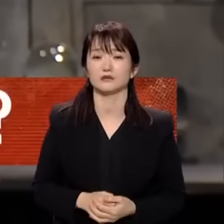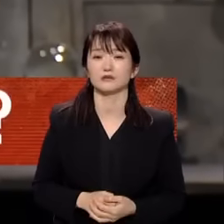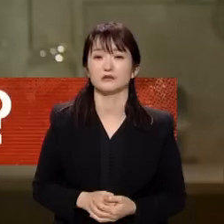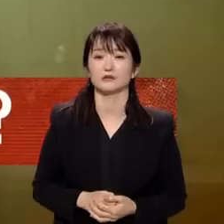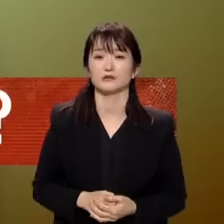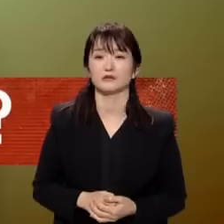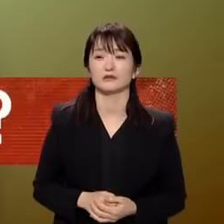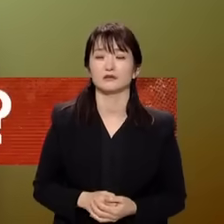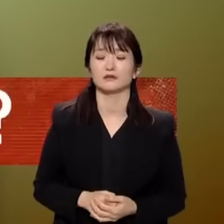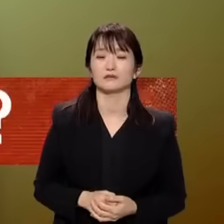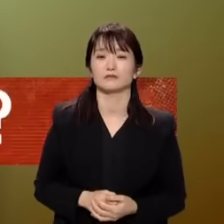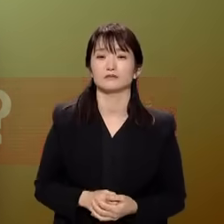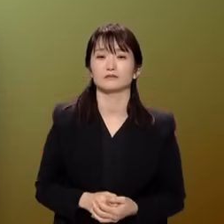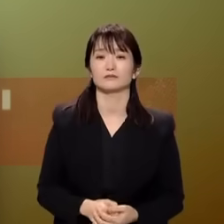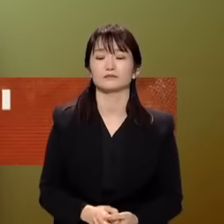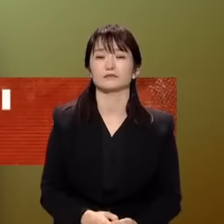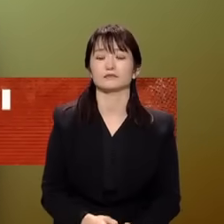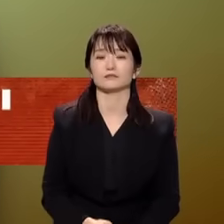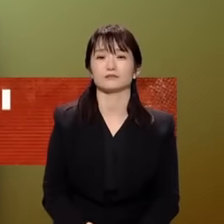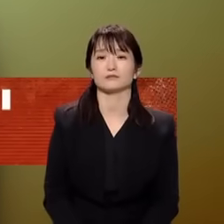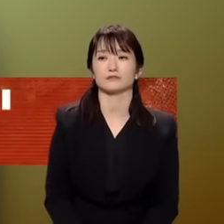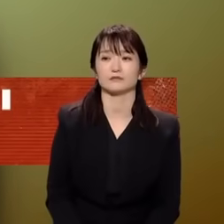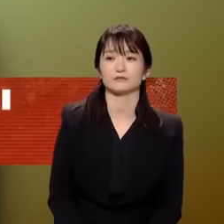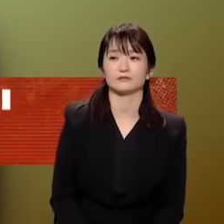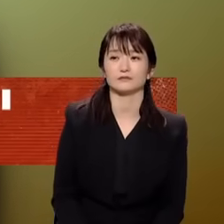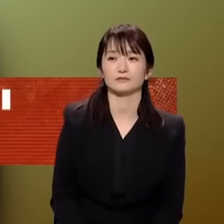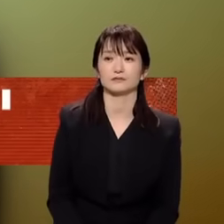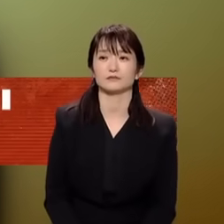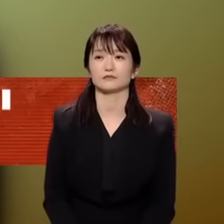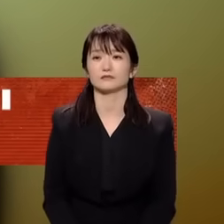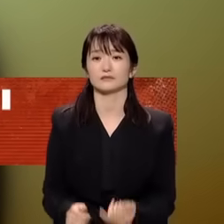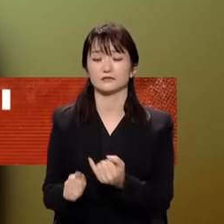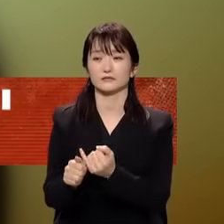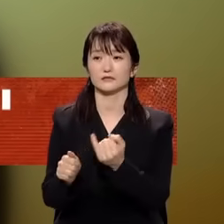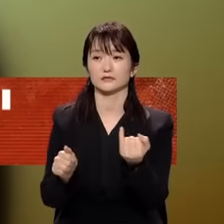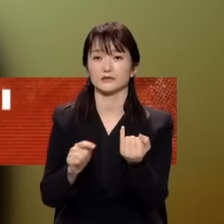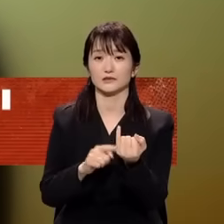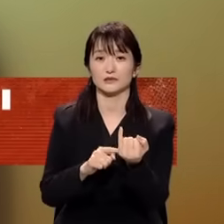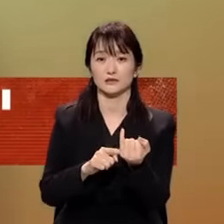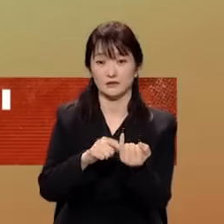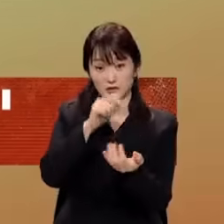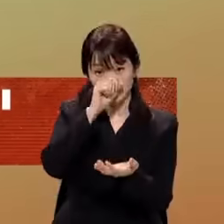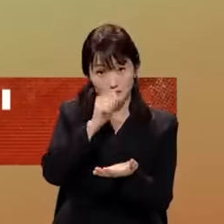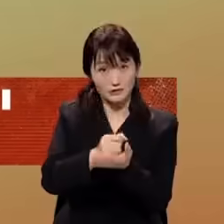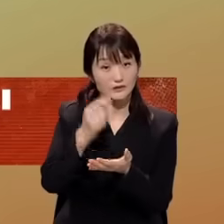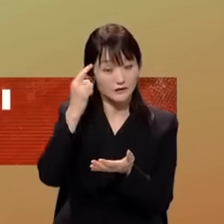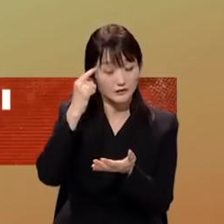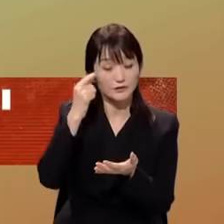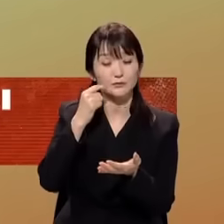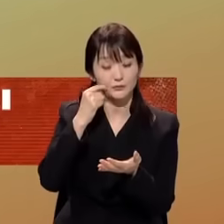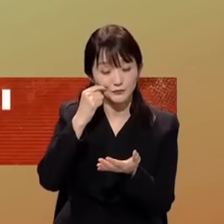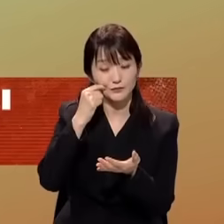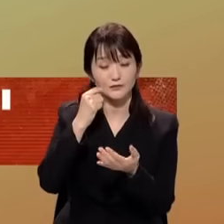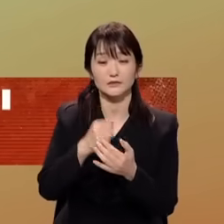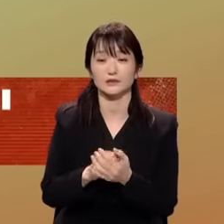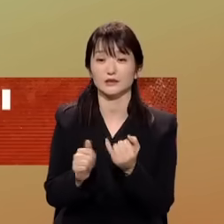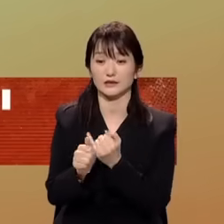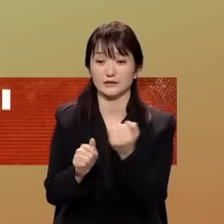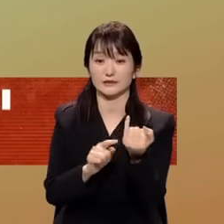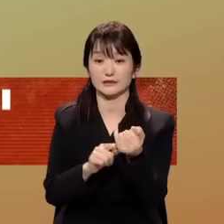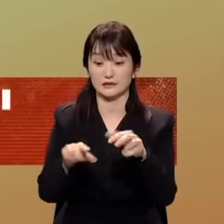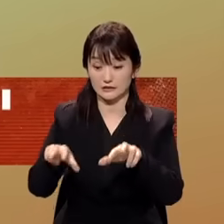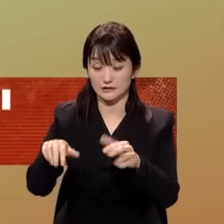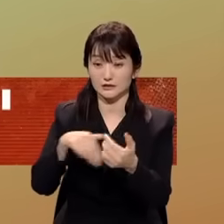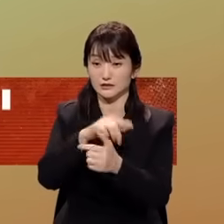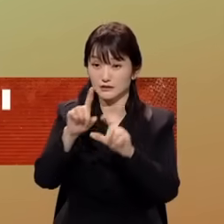사실은 굳이 얘기를 하자면 정상적인 어떤 사고를 못하는 게 오히려 더 저는 정상이라고 보고요. 아내가 이거를 지금